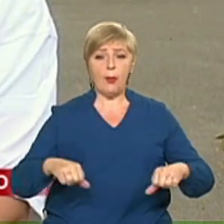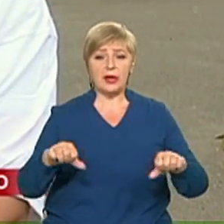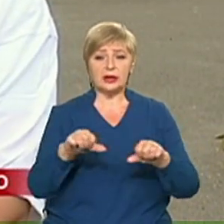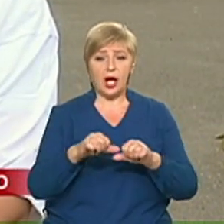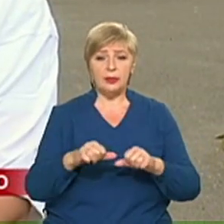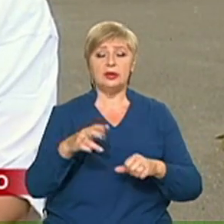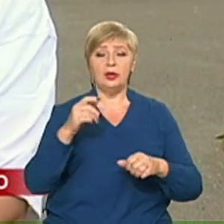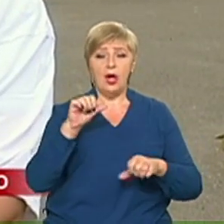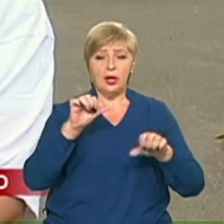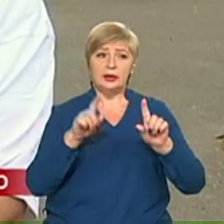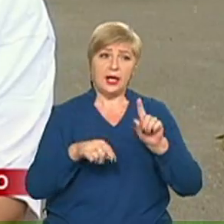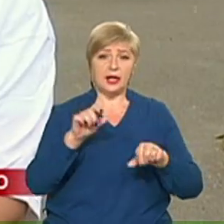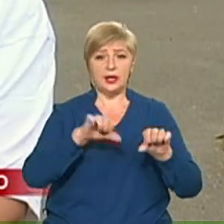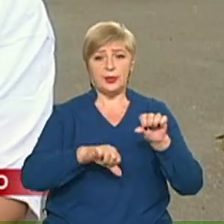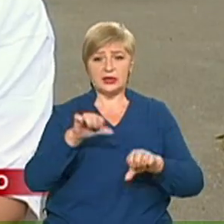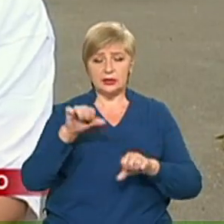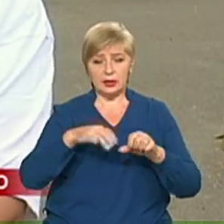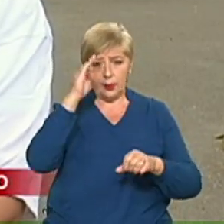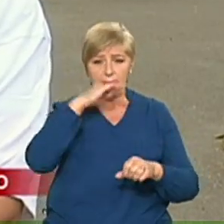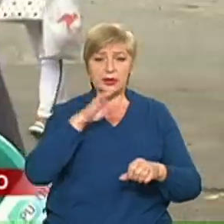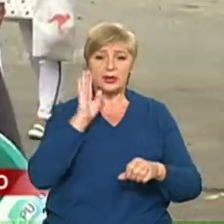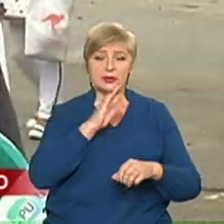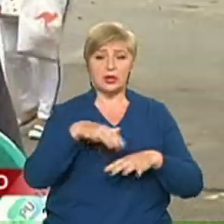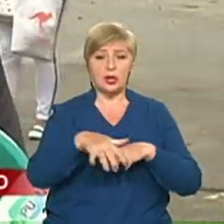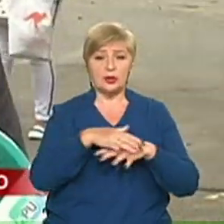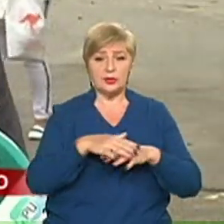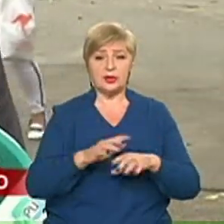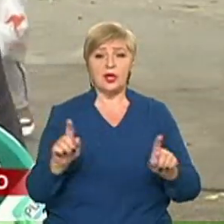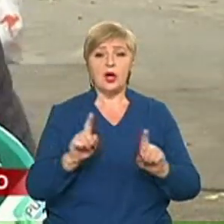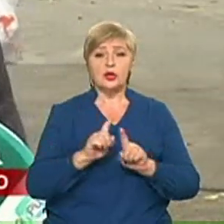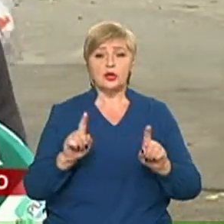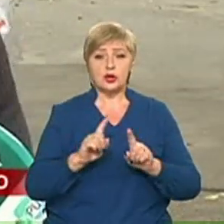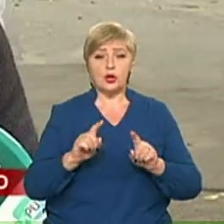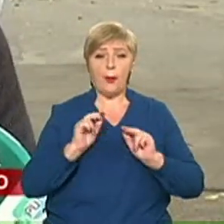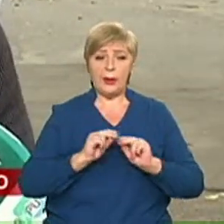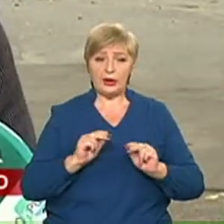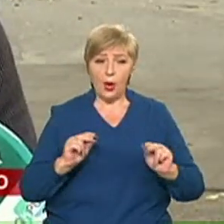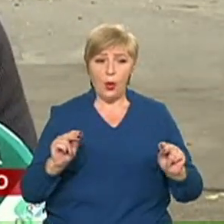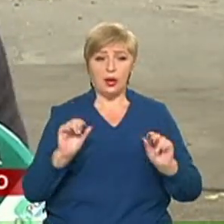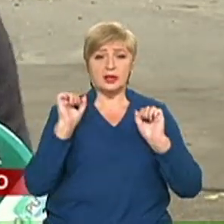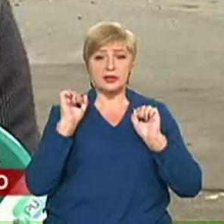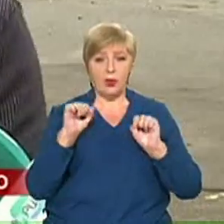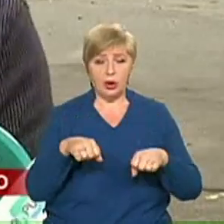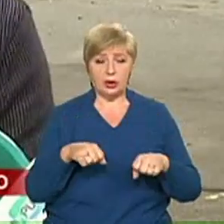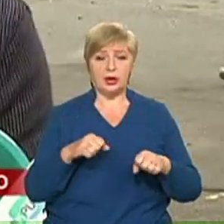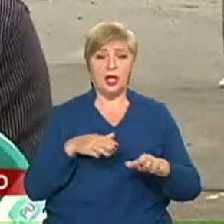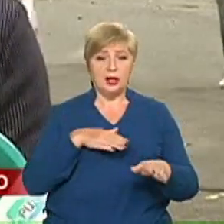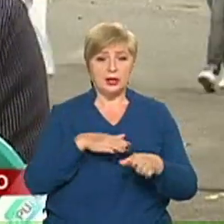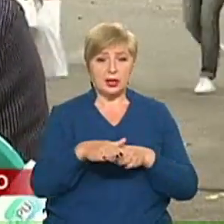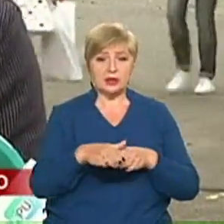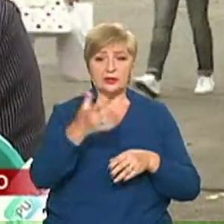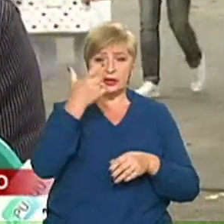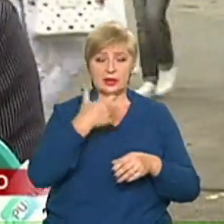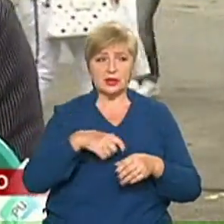департаменту, деякі представники батьківської громадськості. Для того, щоб педагоги змогли реалізувати